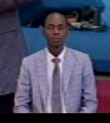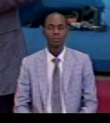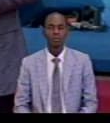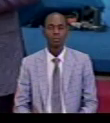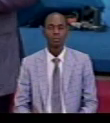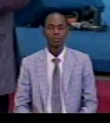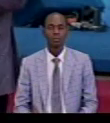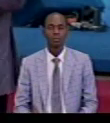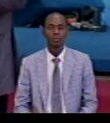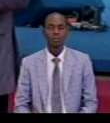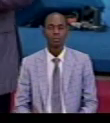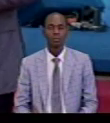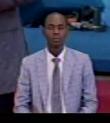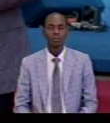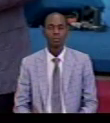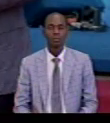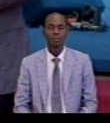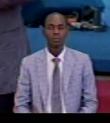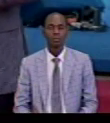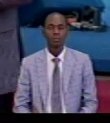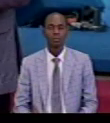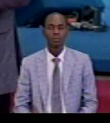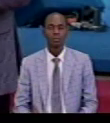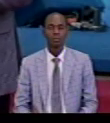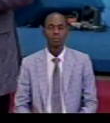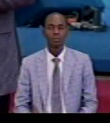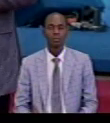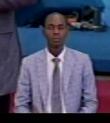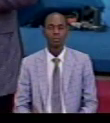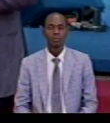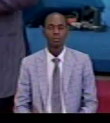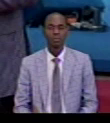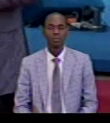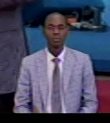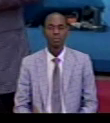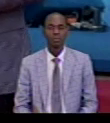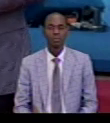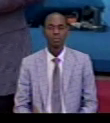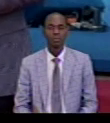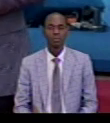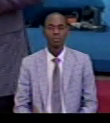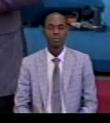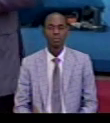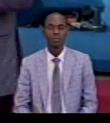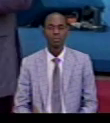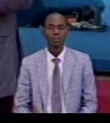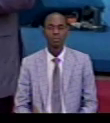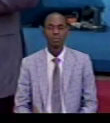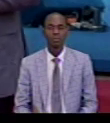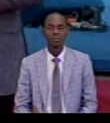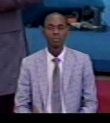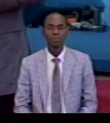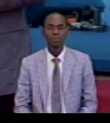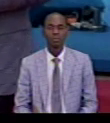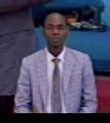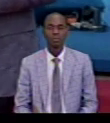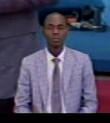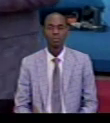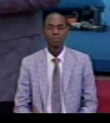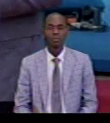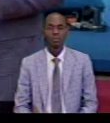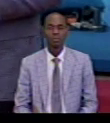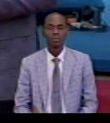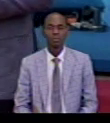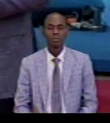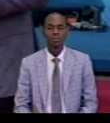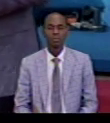dans les articulations de son doigt. Elle avait comme les mains en griffe, elle ne pouvait pas bien utiliser les mains, ne pouvait pas se baisser. Mais par la grâce de Dieu,